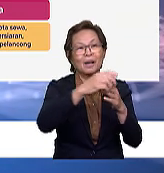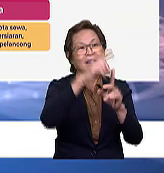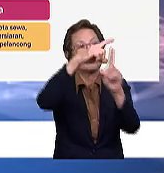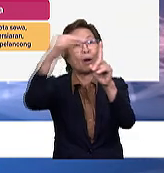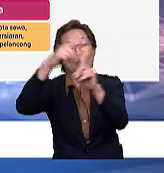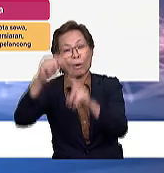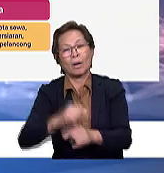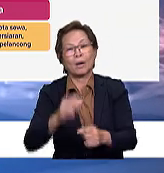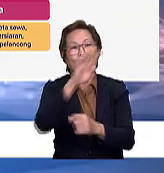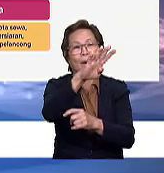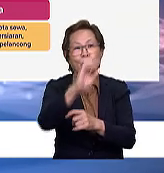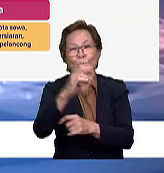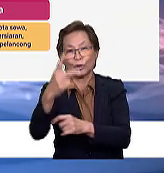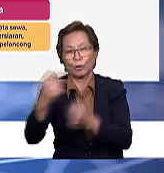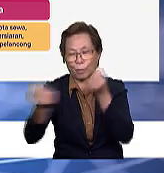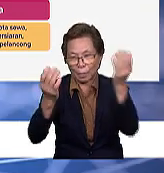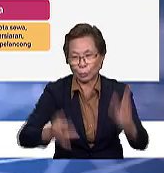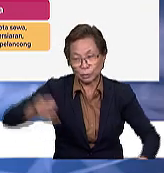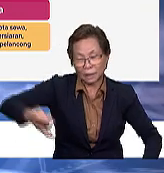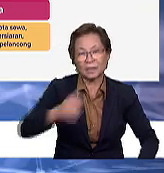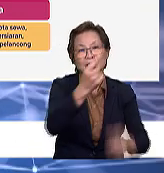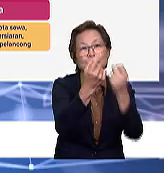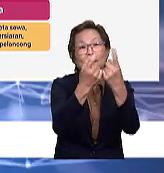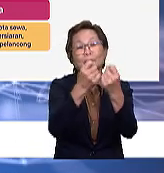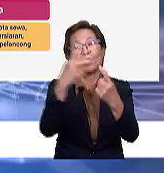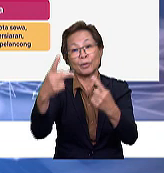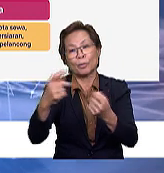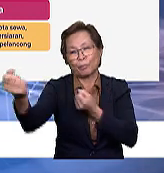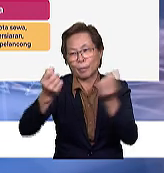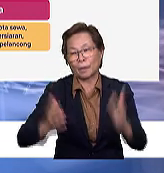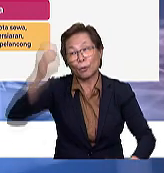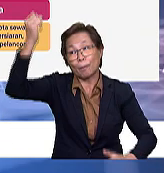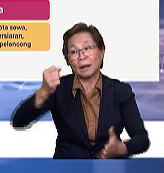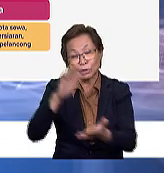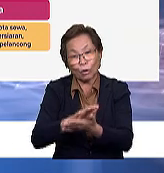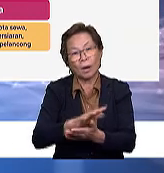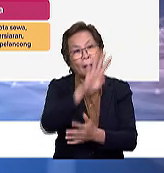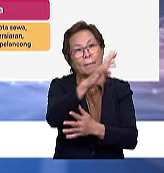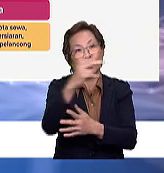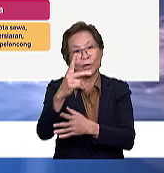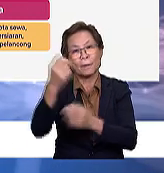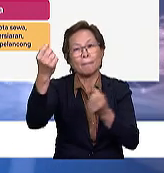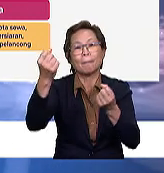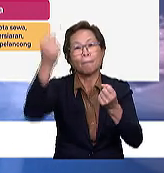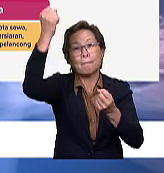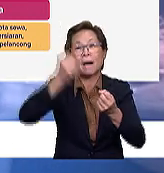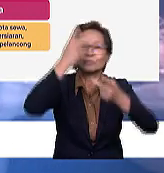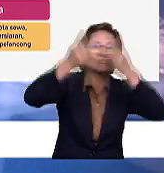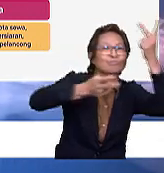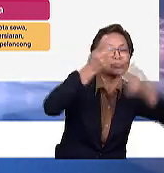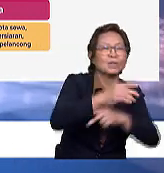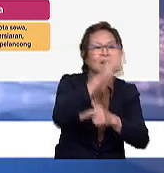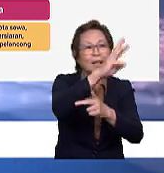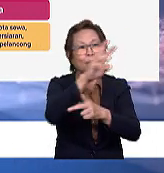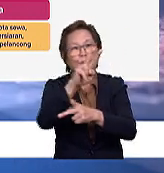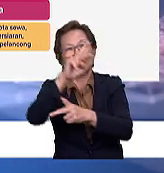pemandu teksi Rp11.000 pemandu bas sekolah 4000 pas pesiaran dan